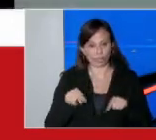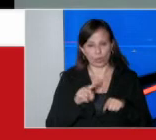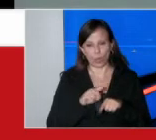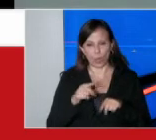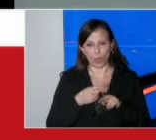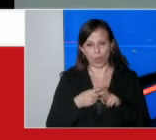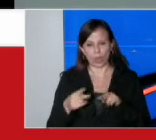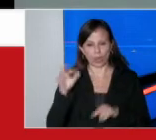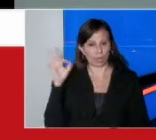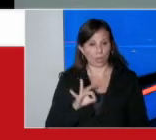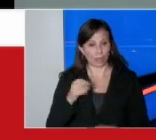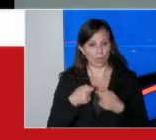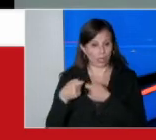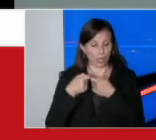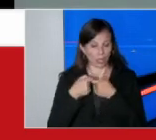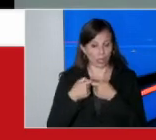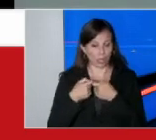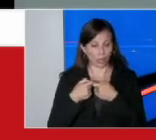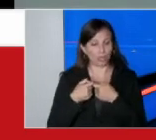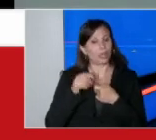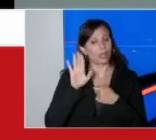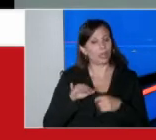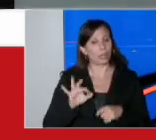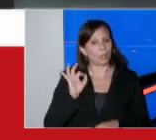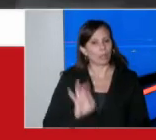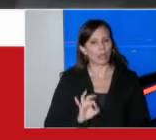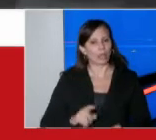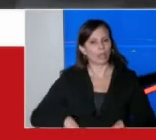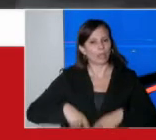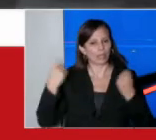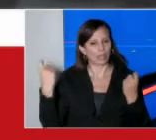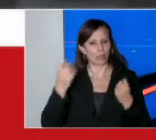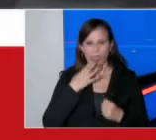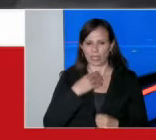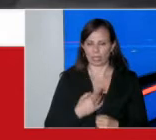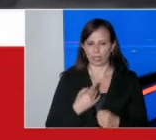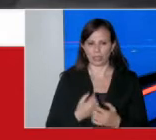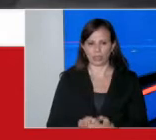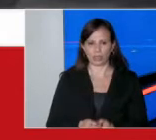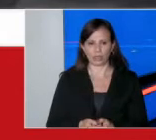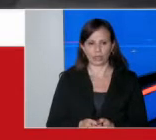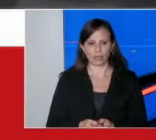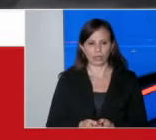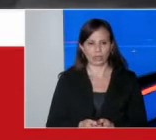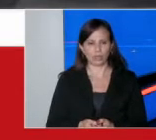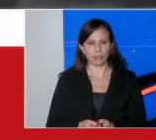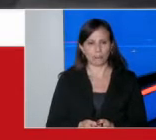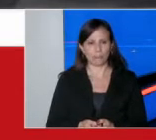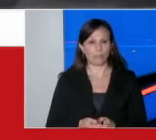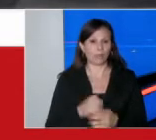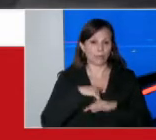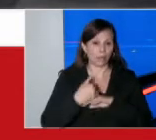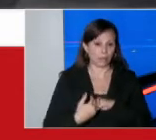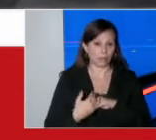פגיעה בארגונים, יש כאן פגיעה גם בתרבות הישראלית, ביצירה הישראלית, כי יוצרים יפסיקו יותר אם הם לא מקבלים